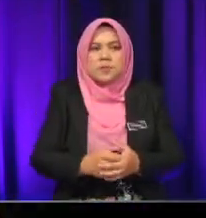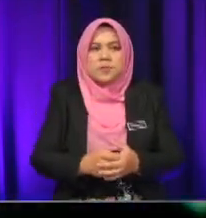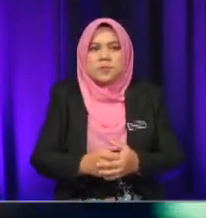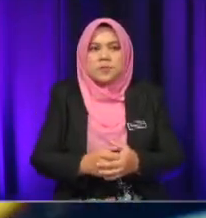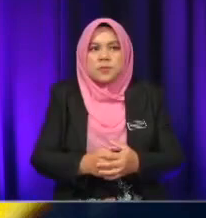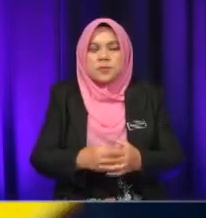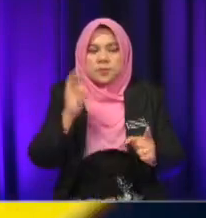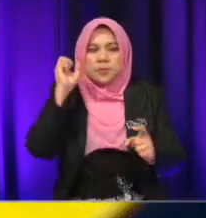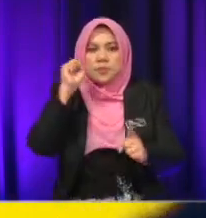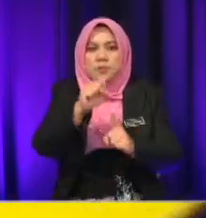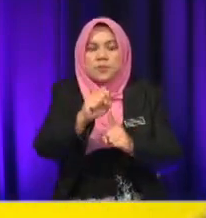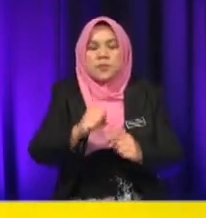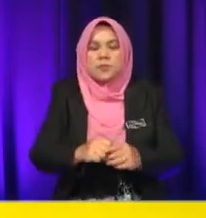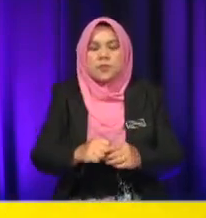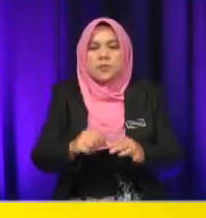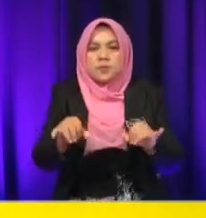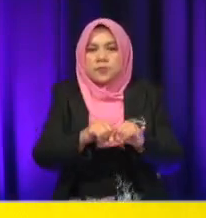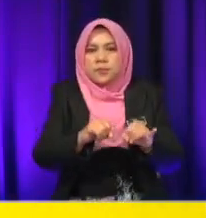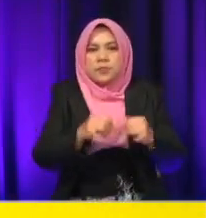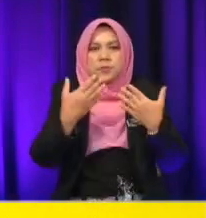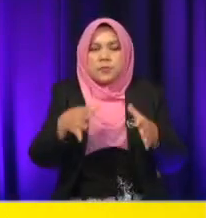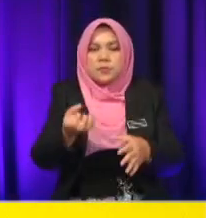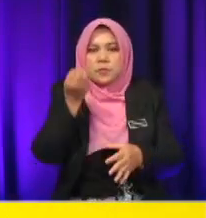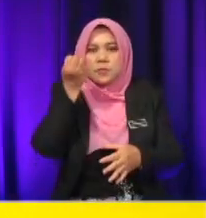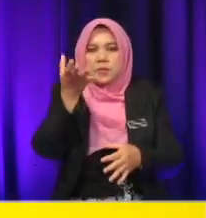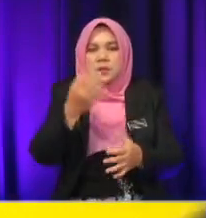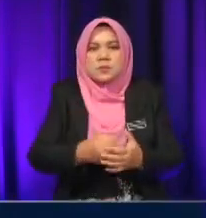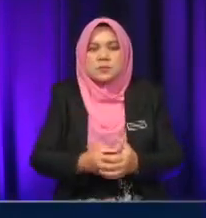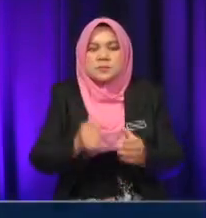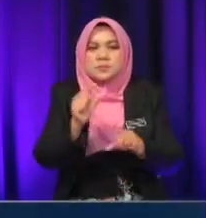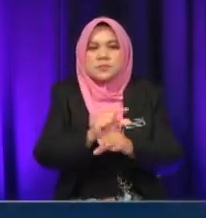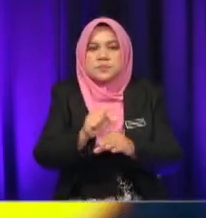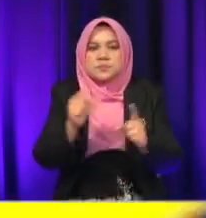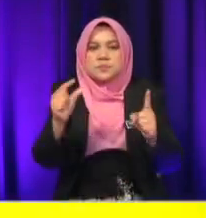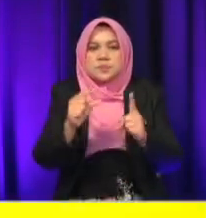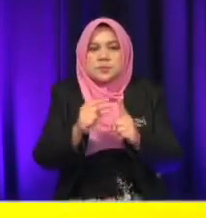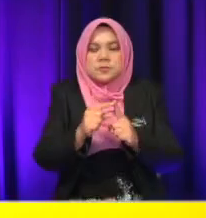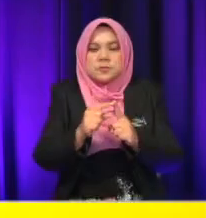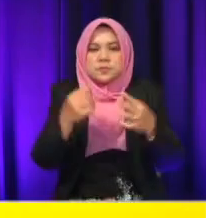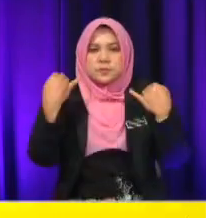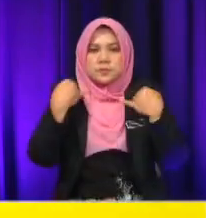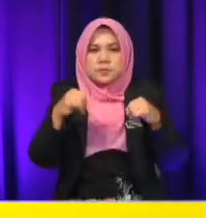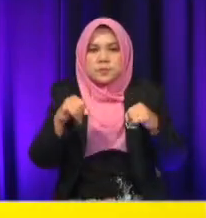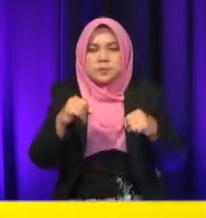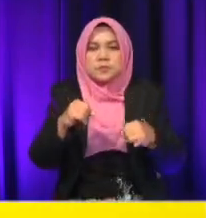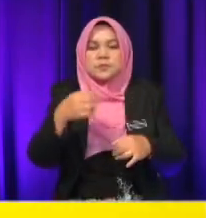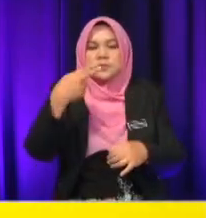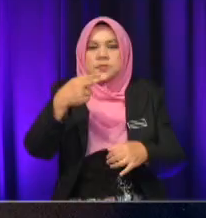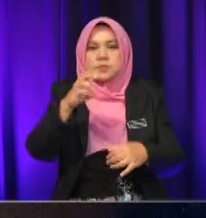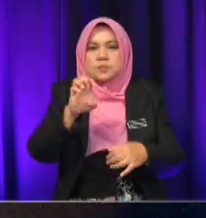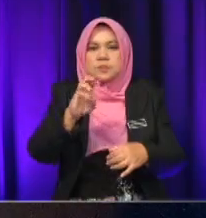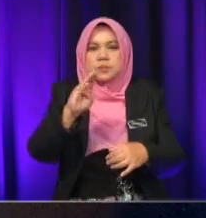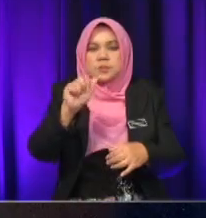sebut sasarannya juga kan? Jadi kat situ penggunaan perkataan jualan hebat,